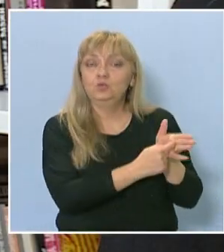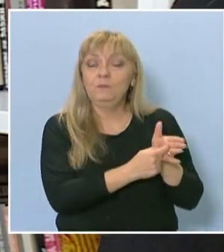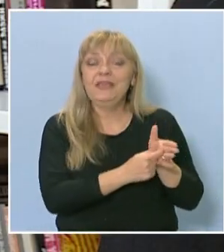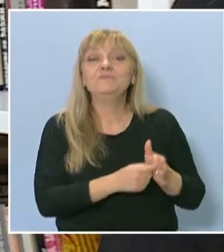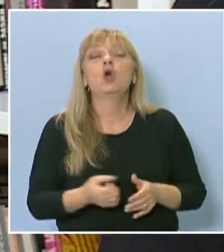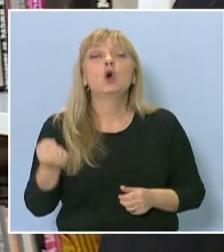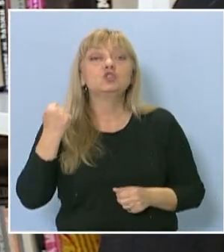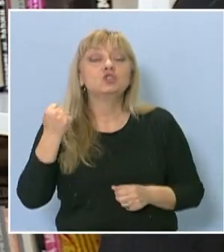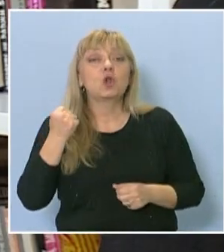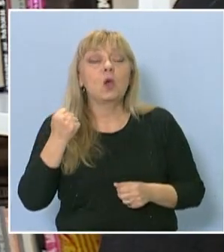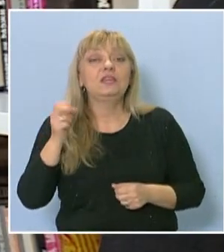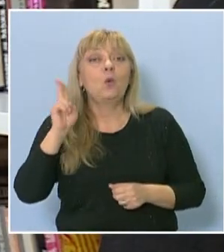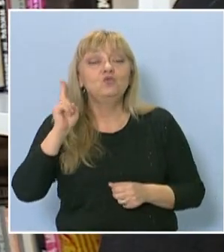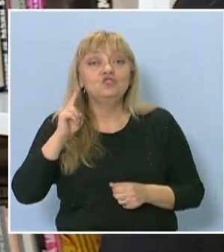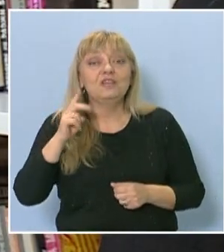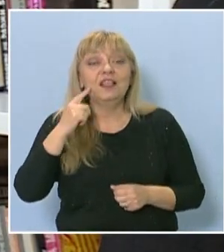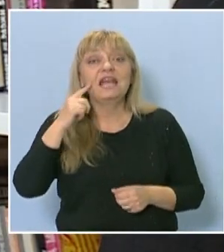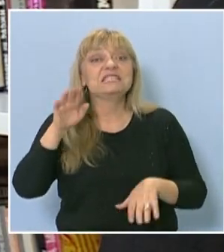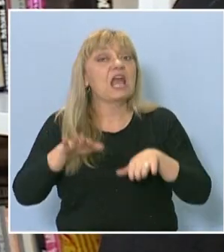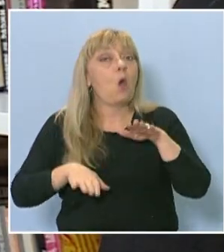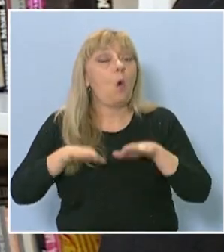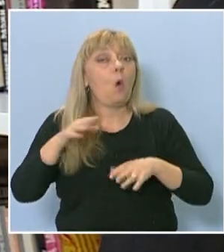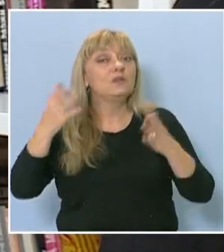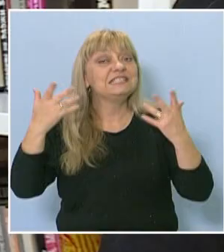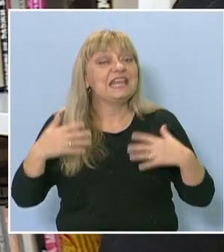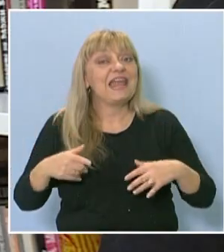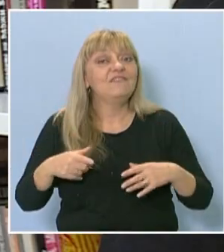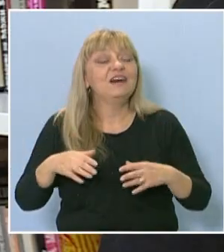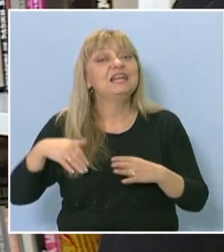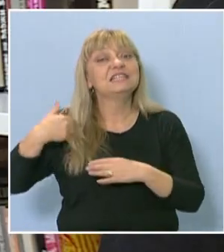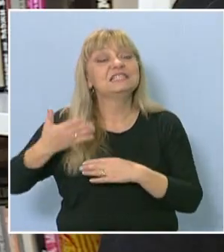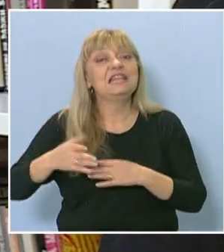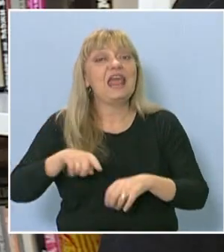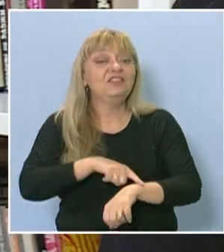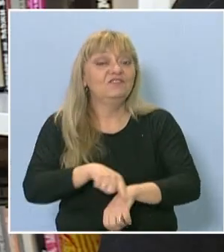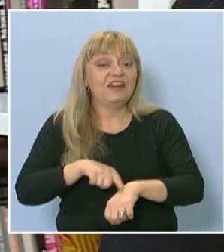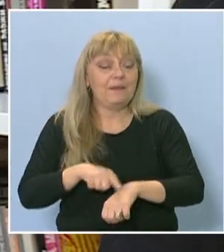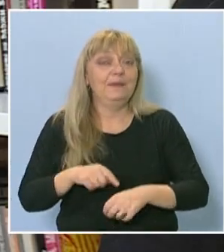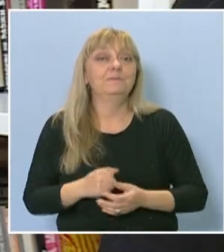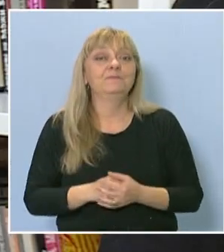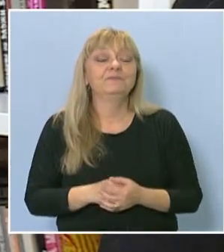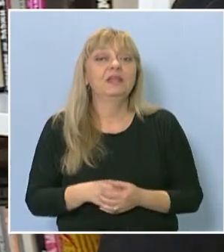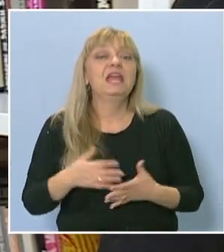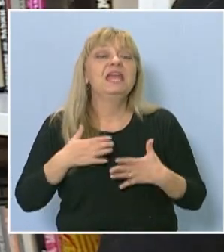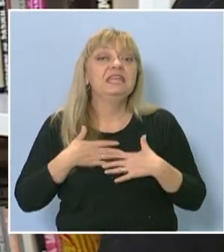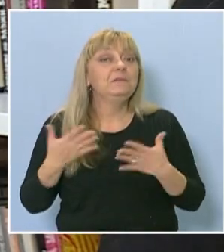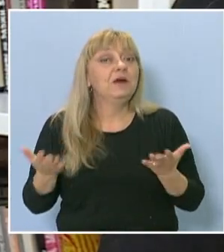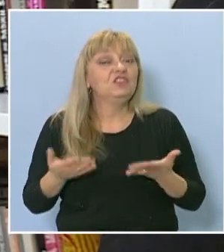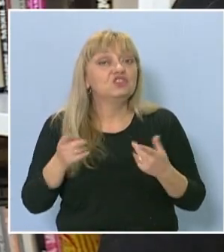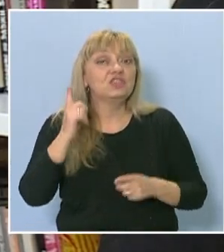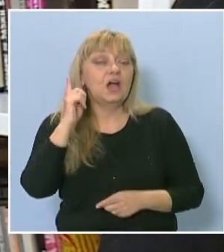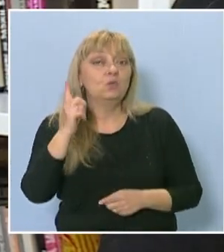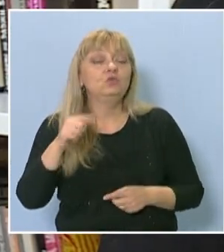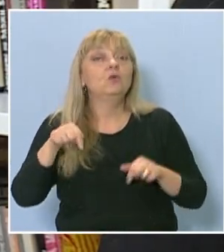се оценява след време. Не може децата в момента в класната стая всичко да оценят и разберат, но има и неща, които пък в